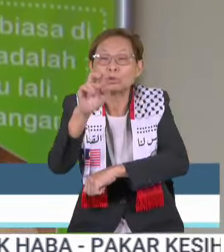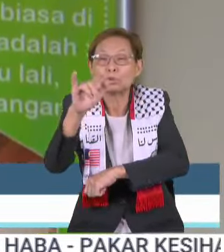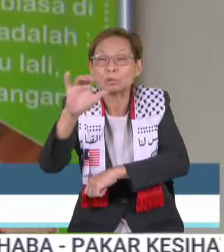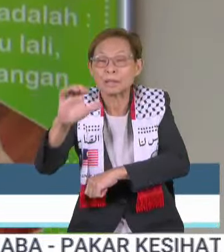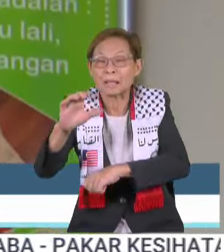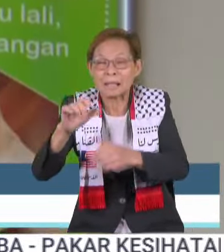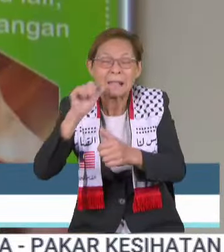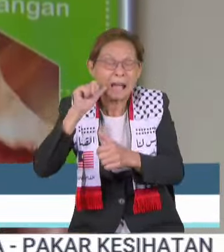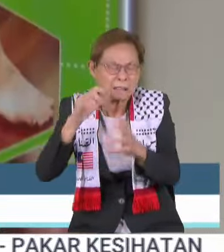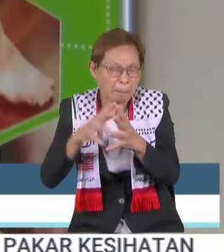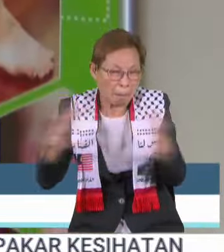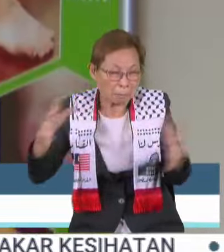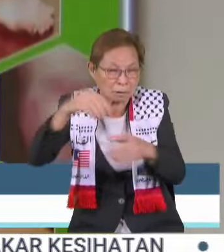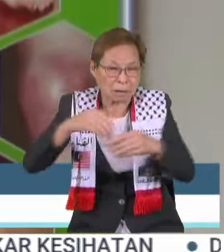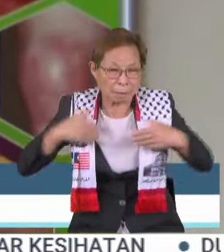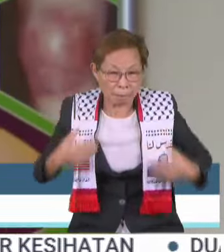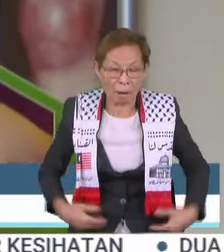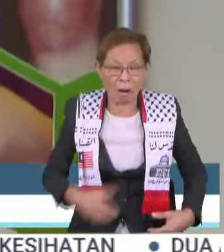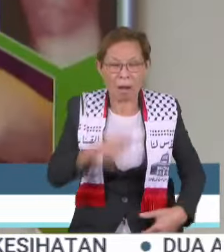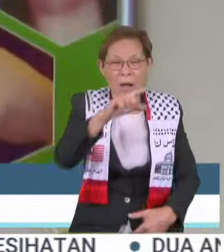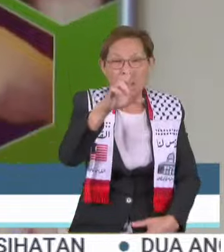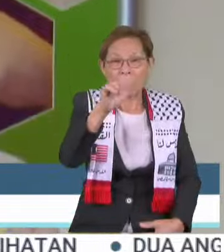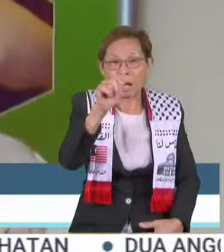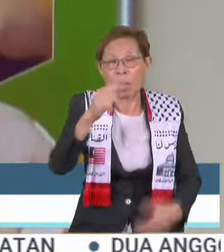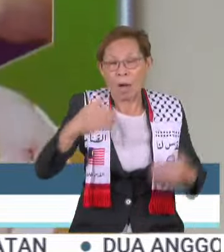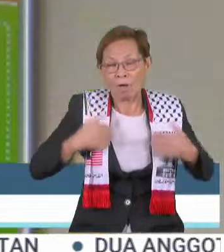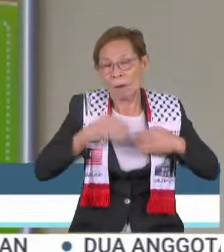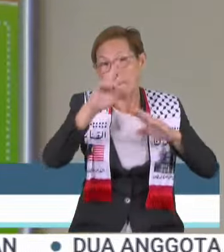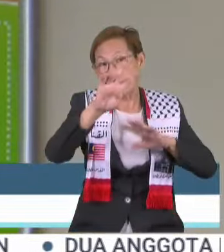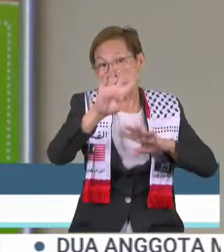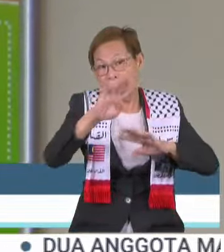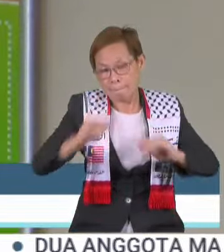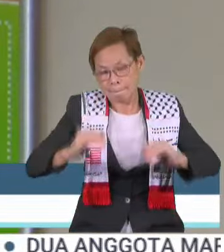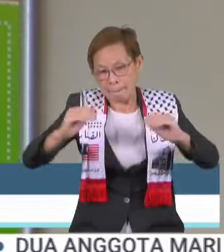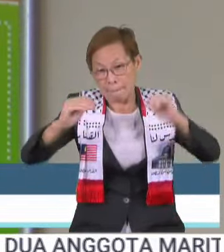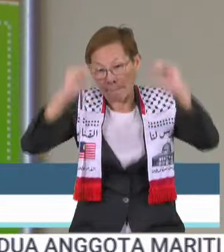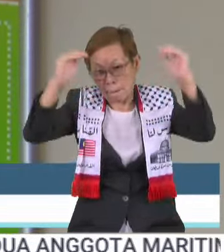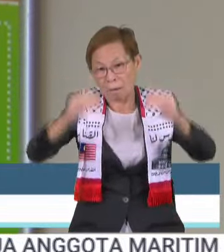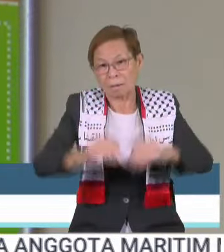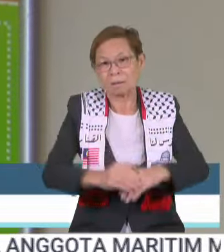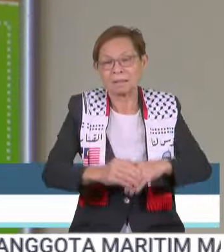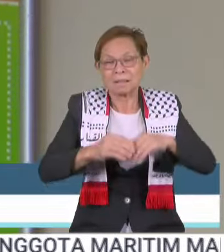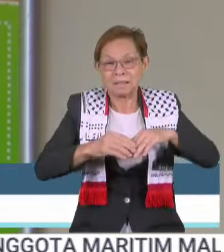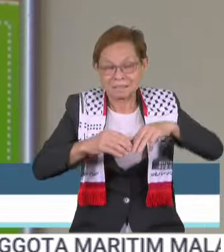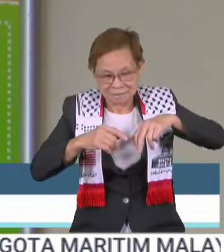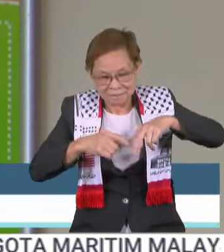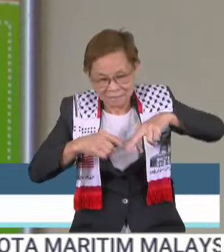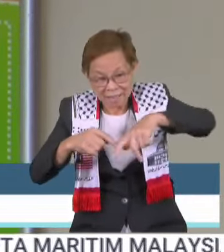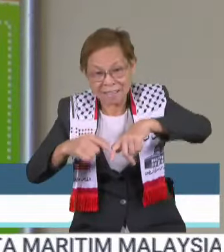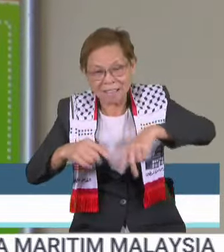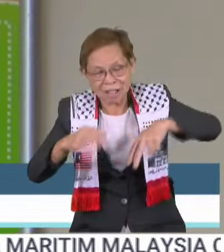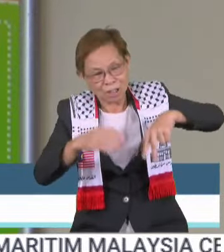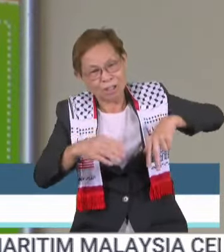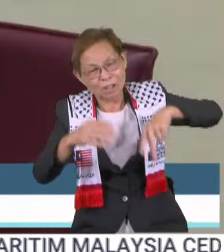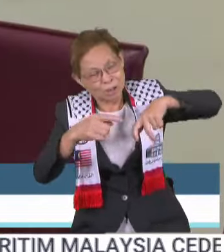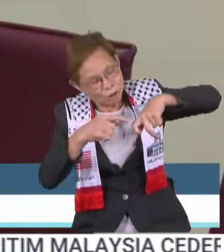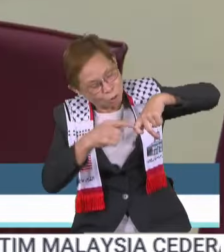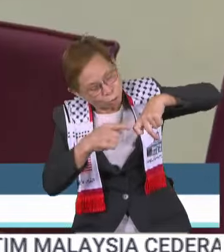dalam badan. Gout terbagi kepada 4 peringkat dan ia terjadi di pangkal jari kaki, lutut dan